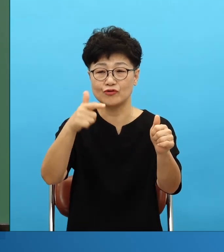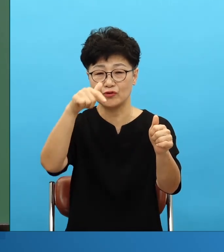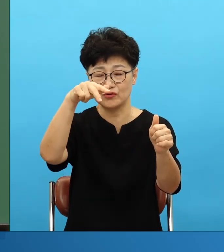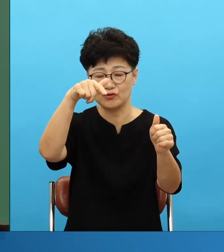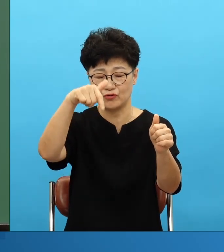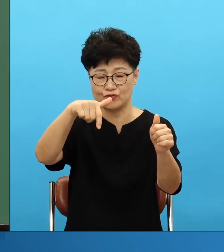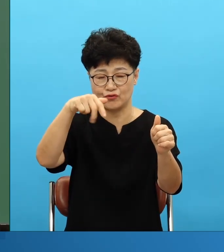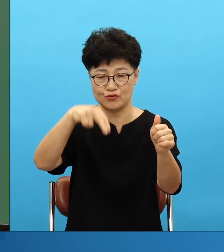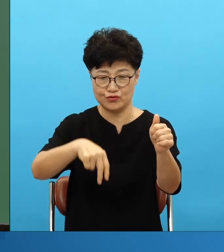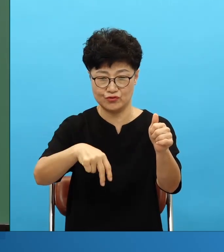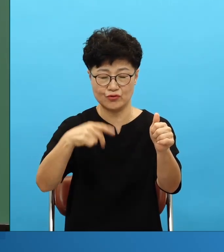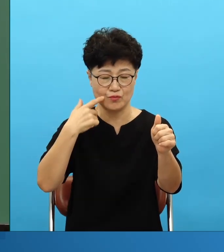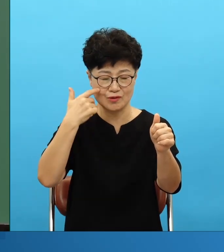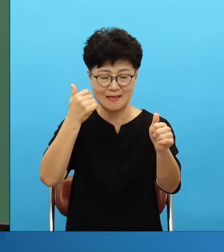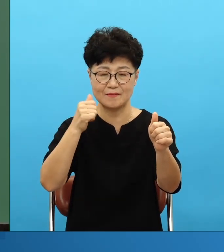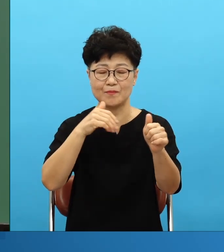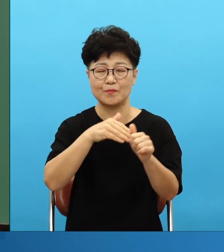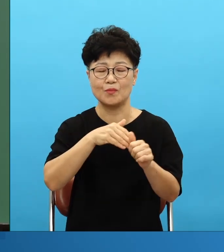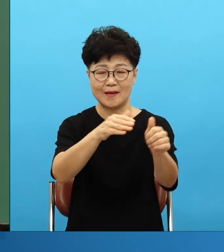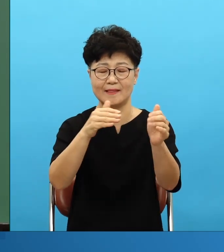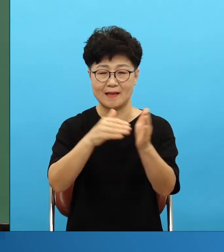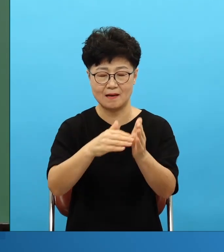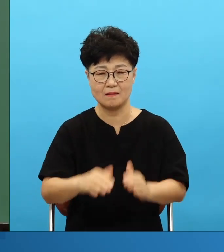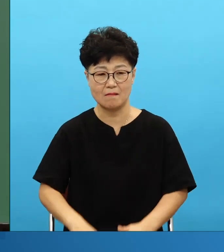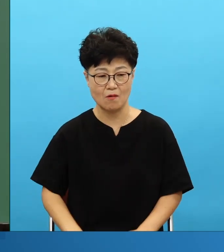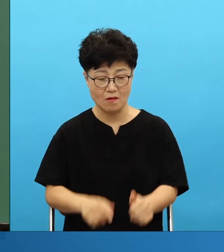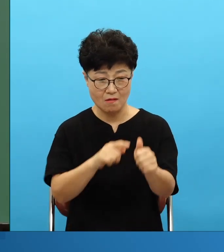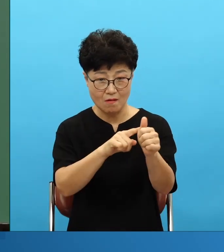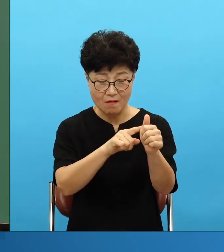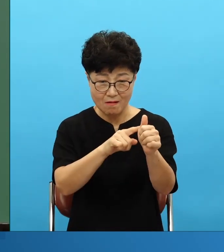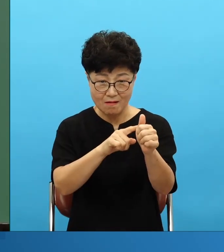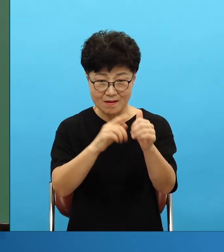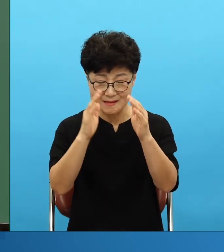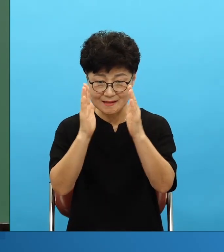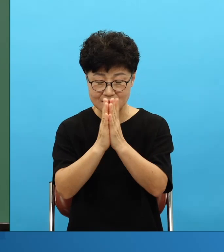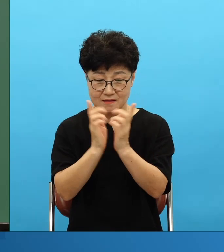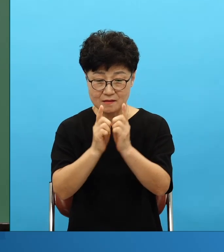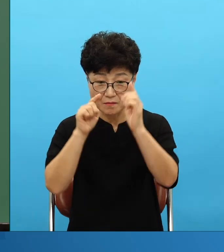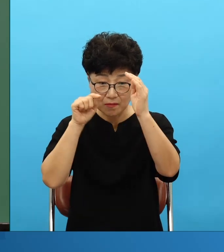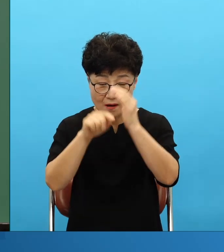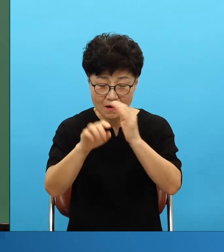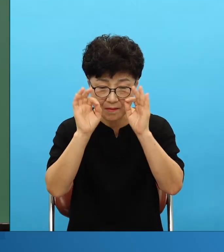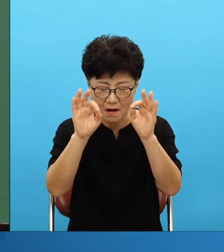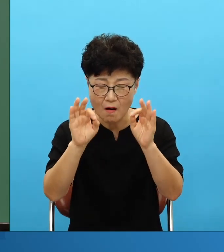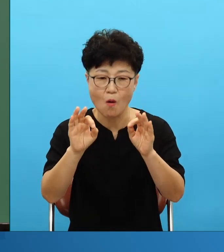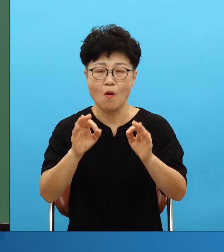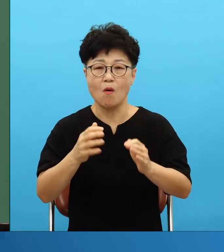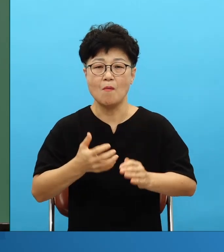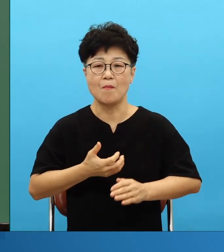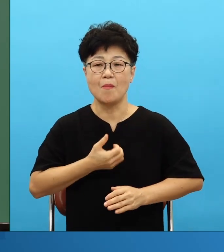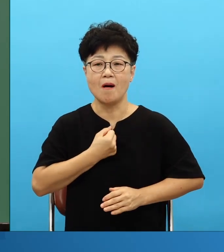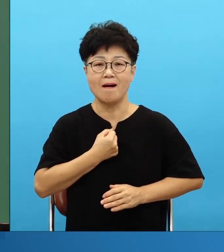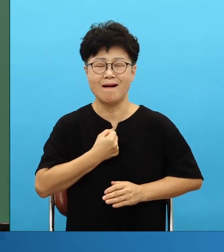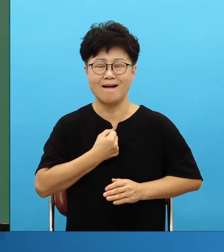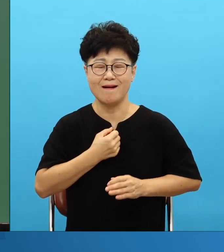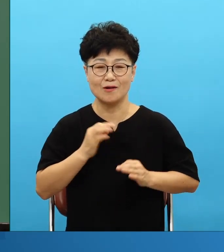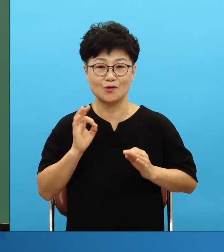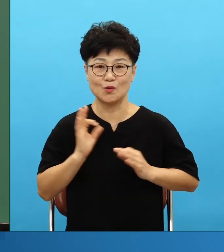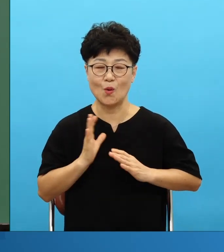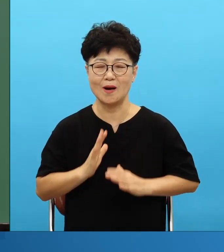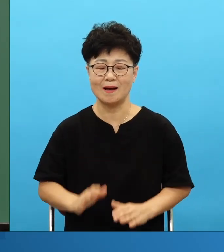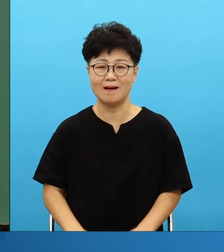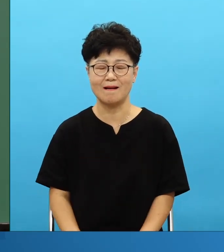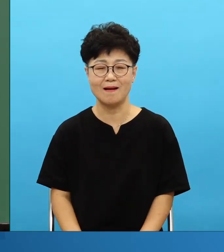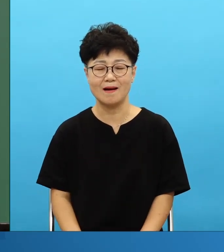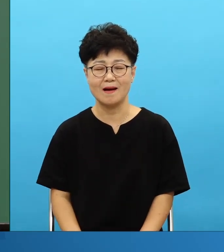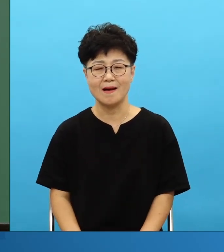because everything was prepared, when he went, he himself was surprised. 단번에요. 몇백 명씩 회개하도록 In just one shot, hundreds of people